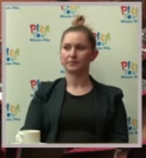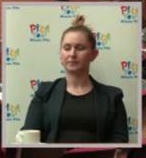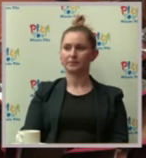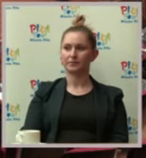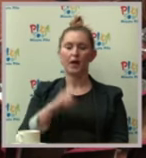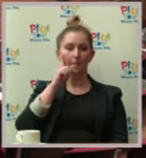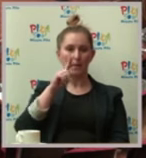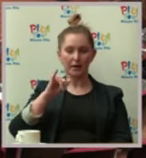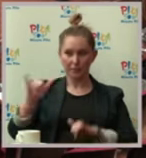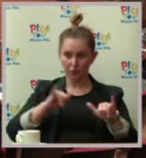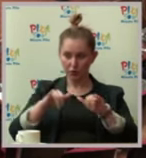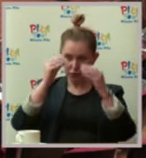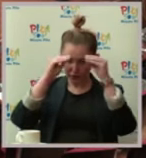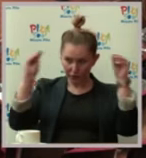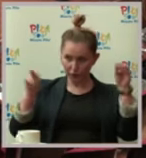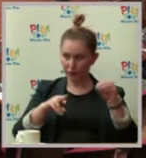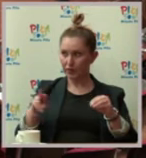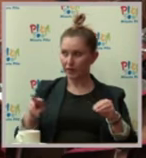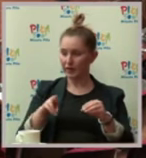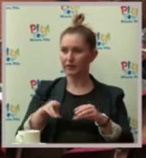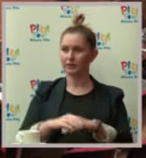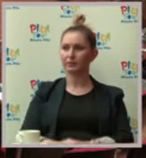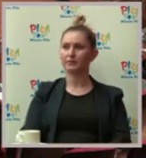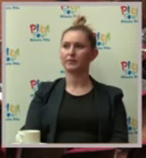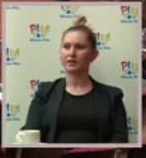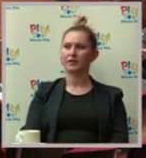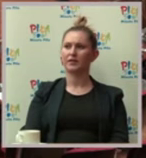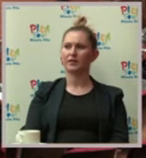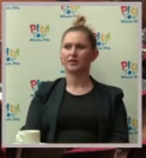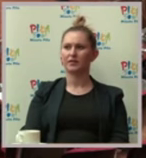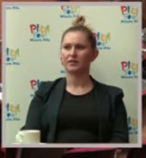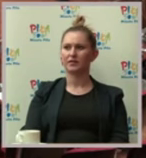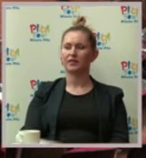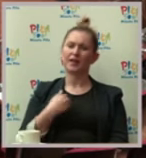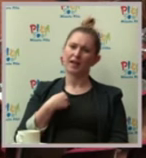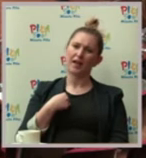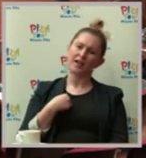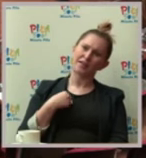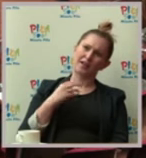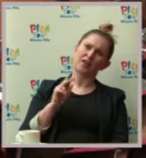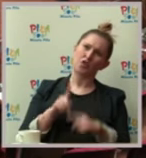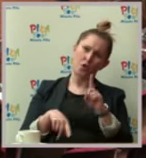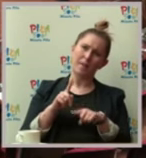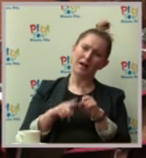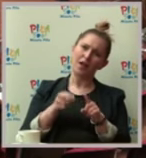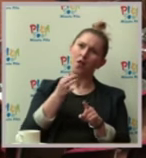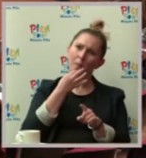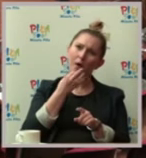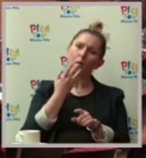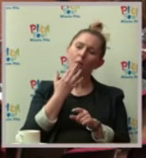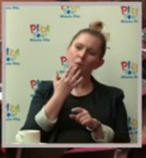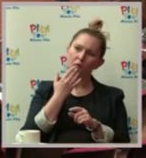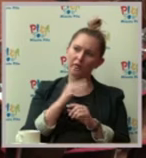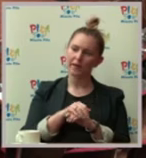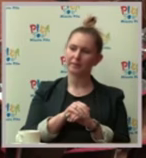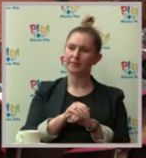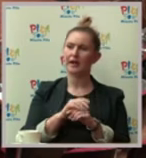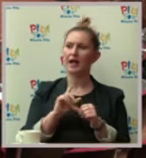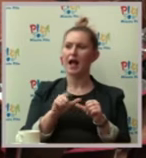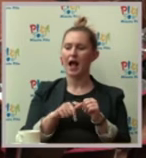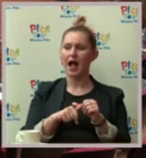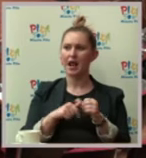Panie Przewodniczący, Wysoka Rado, z reguły rzadko zajmuję głos w takiej problematyce społecznej. Tym